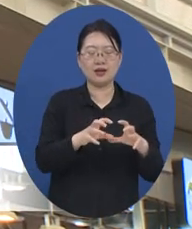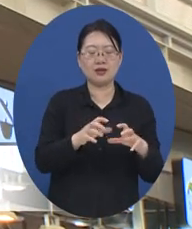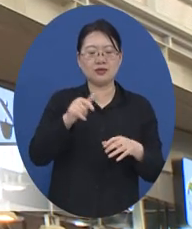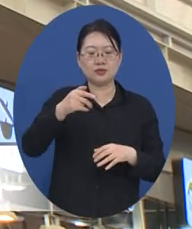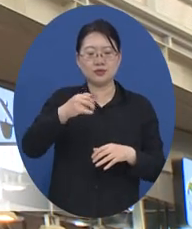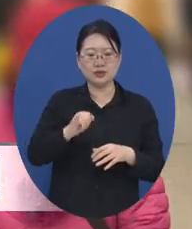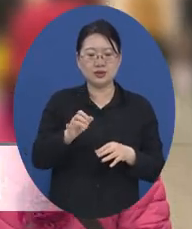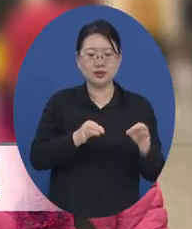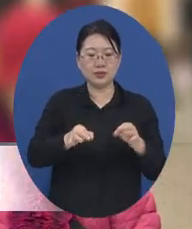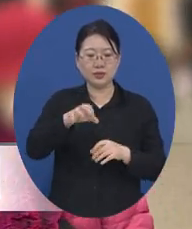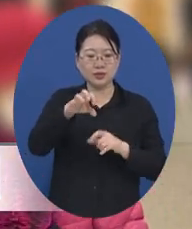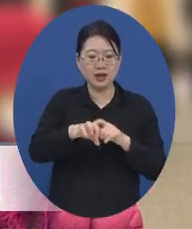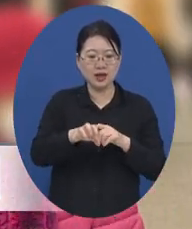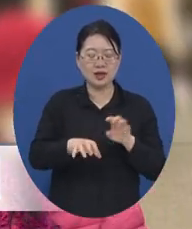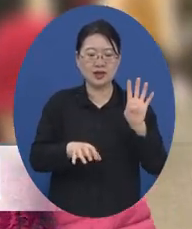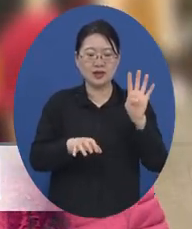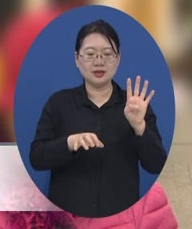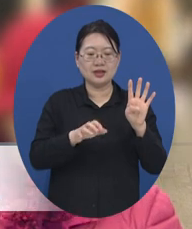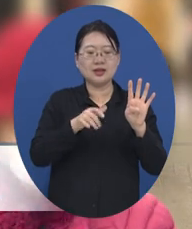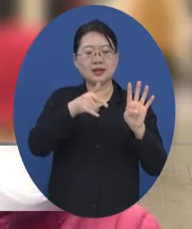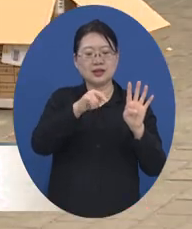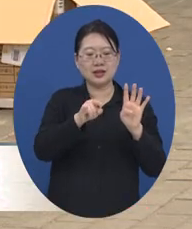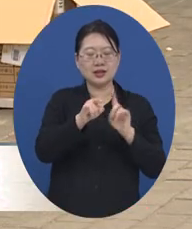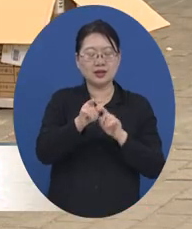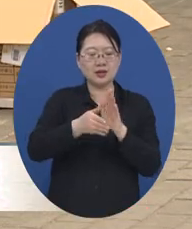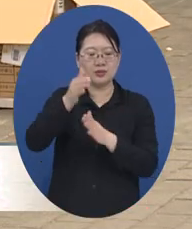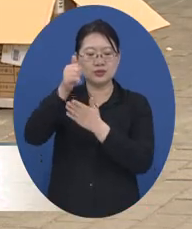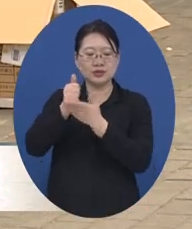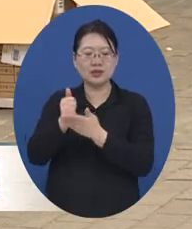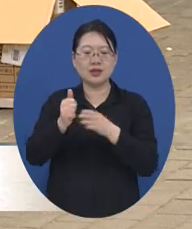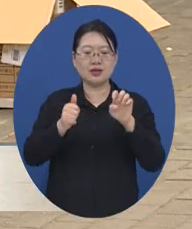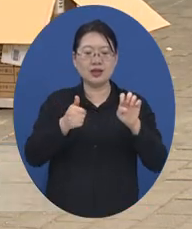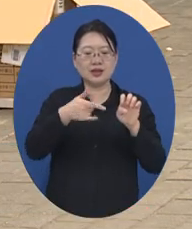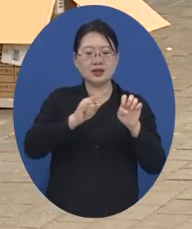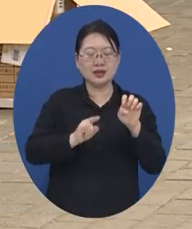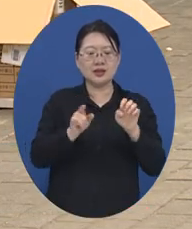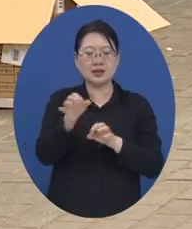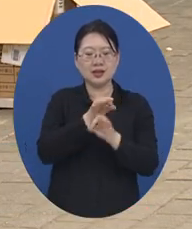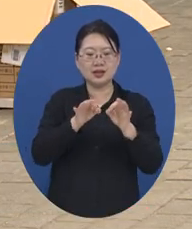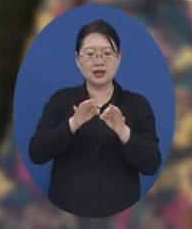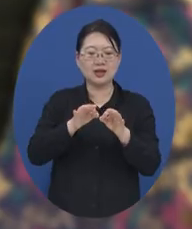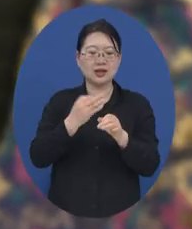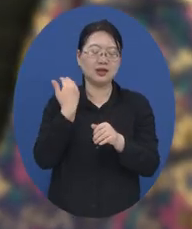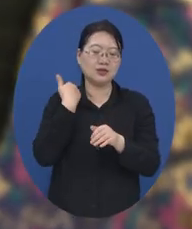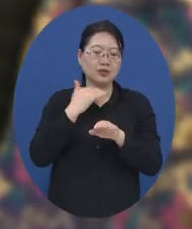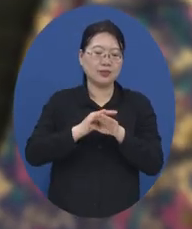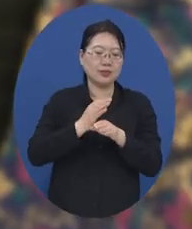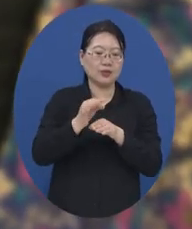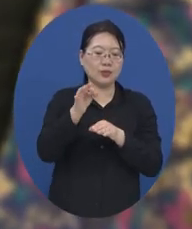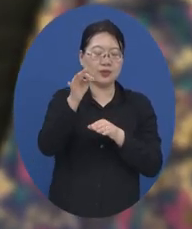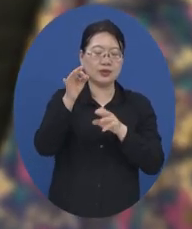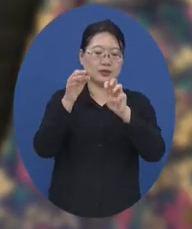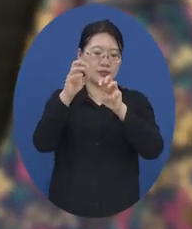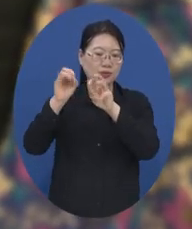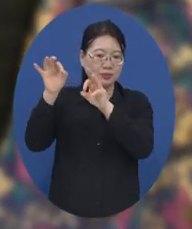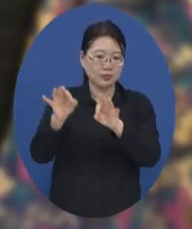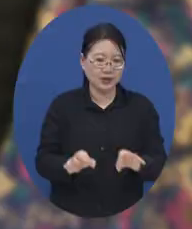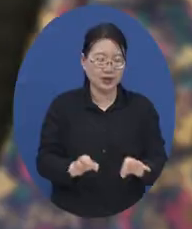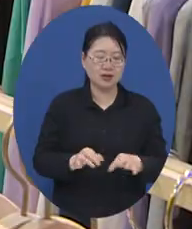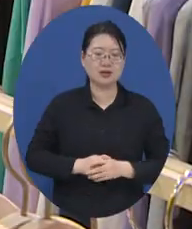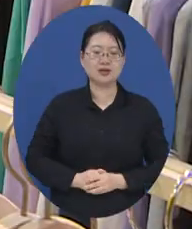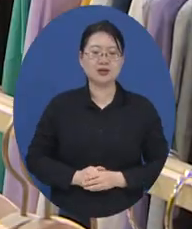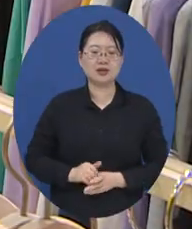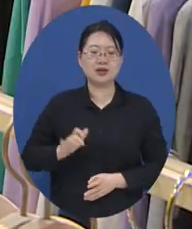4명의 건물주가 40개 상가 의 임대료를 최대 30% 까지 감면해 씁니다 코로나 1구 이후 매출이 뚝